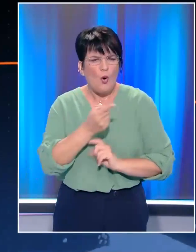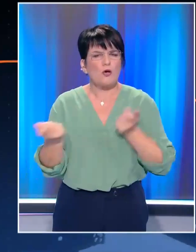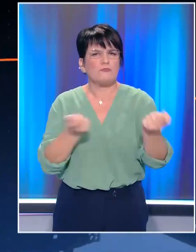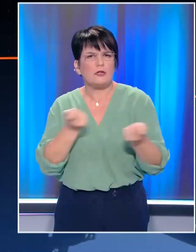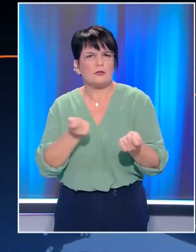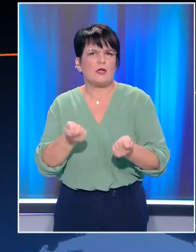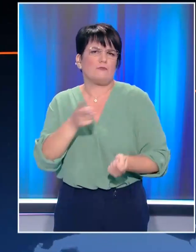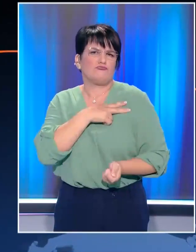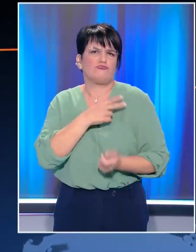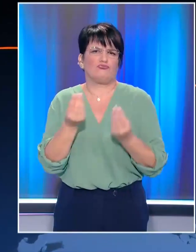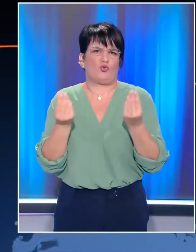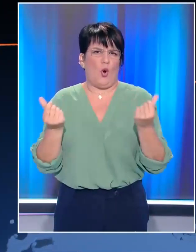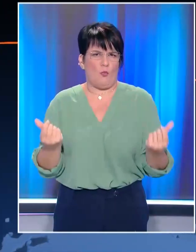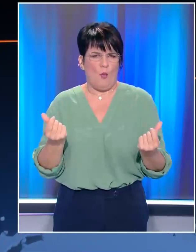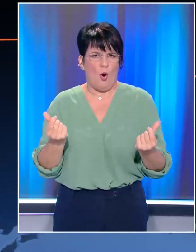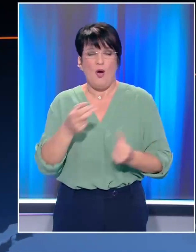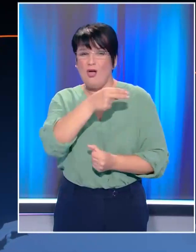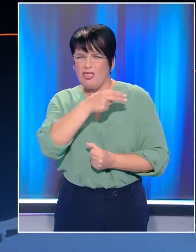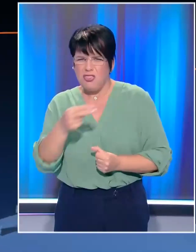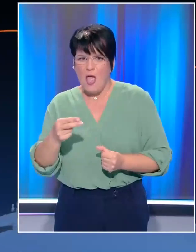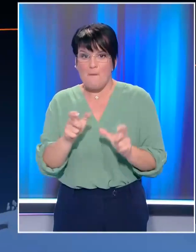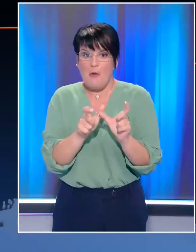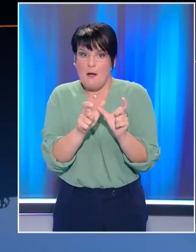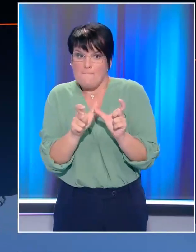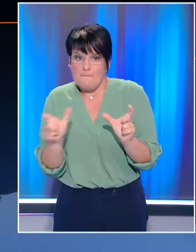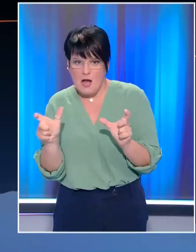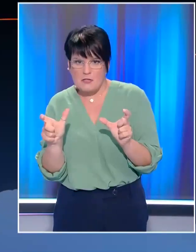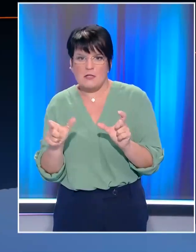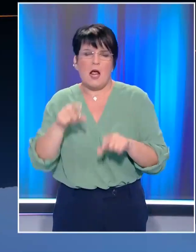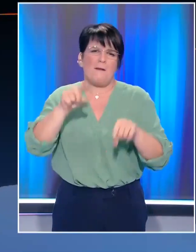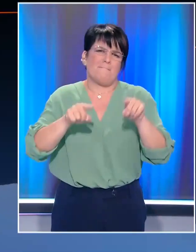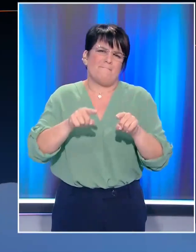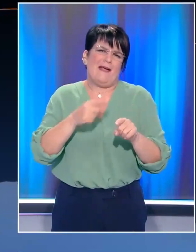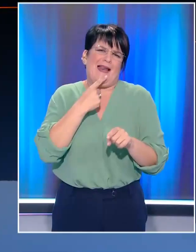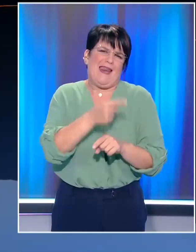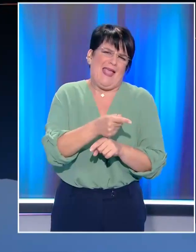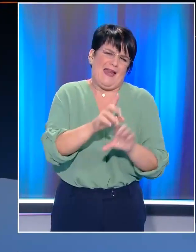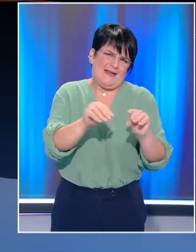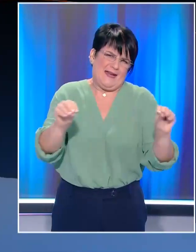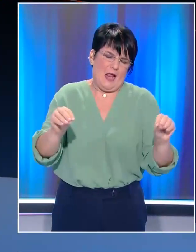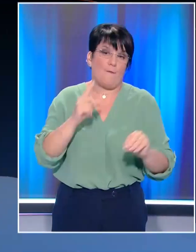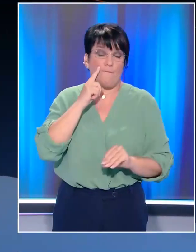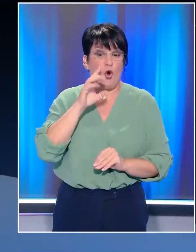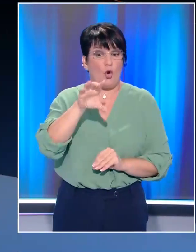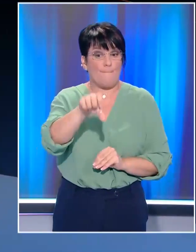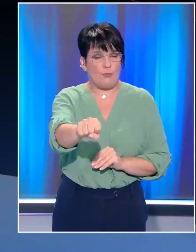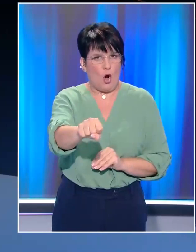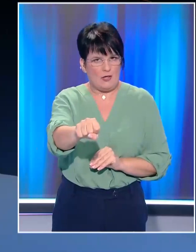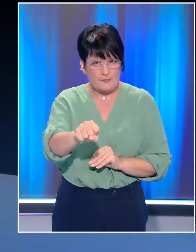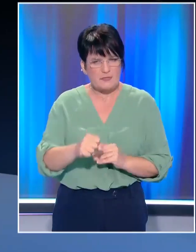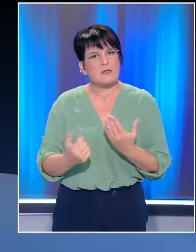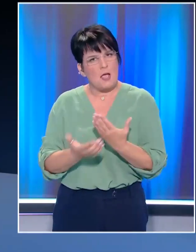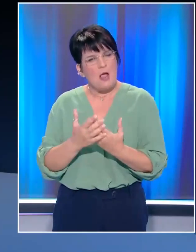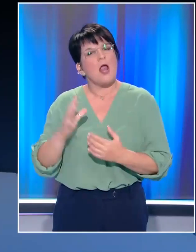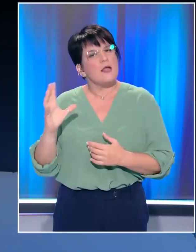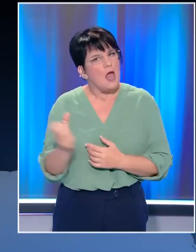τον καλύτερο δυνατό τρόπο. Δεν τίθεται θέμα μέτρων επειδή πολλά λένε, τίθεται θέμα προληπτικής επίσκεψης για να